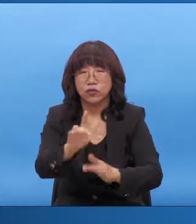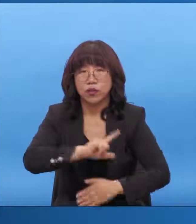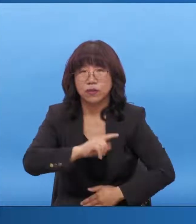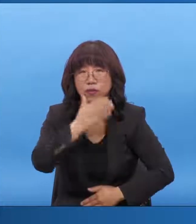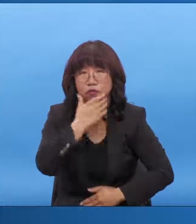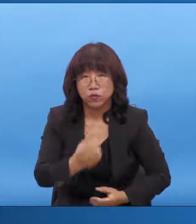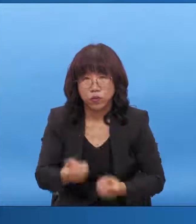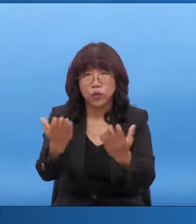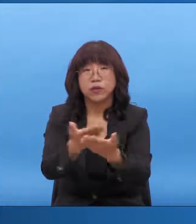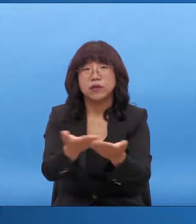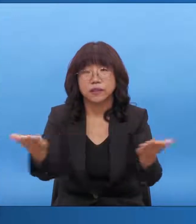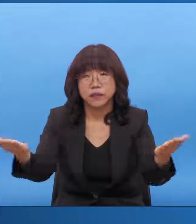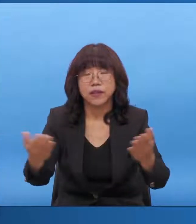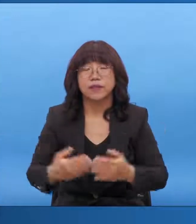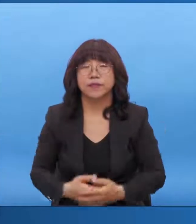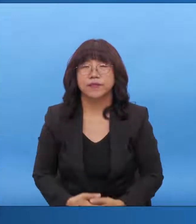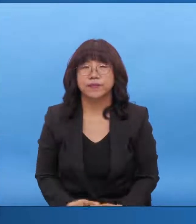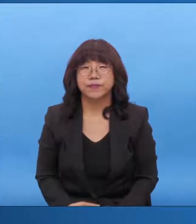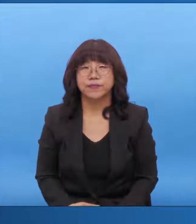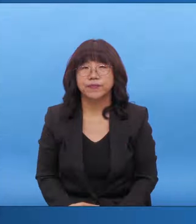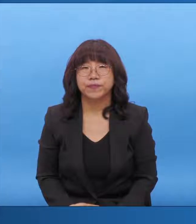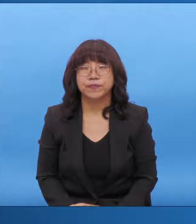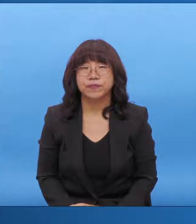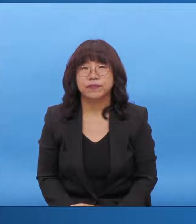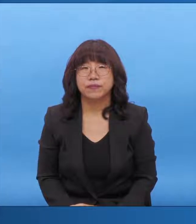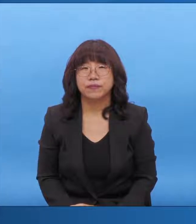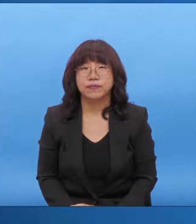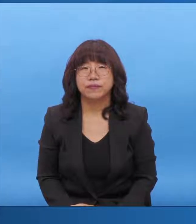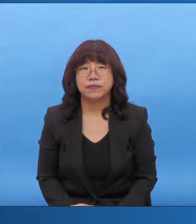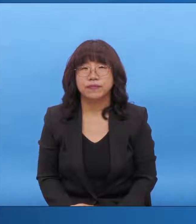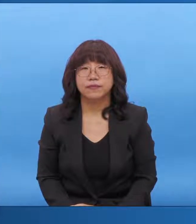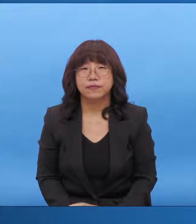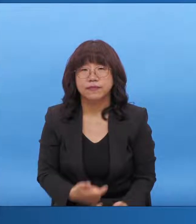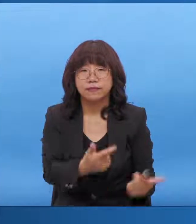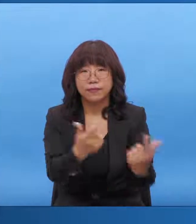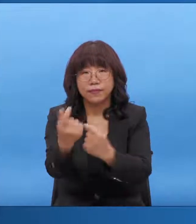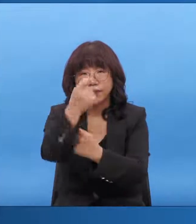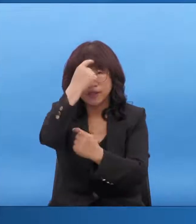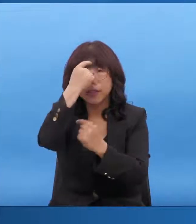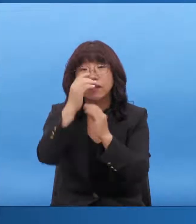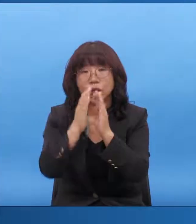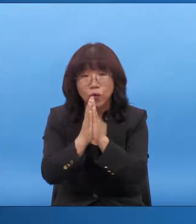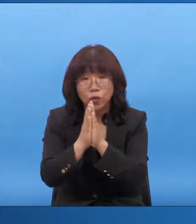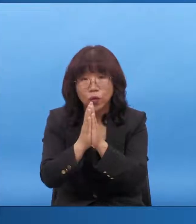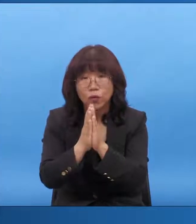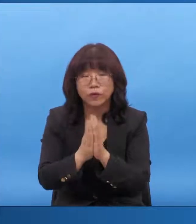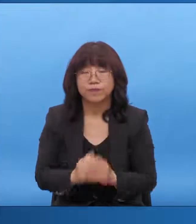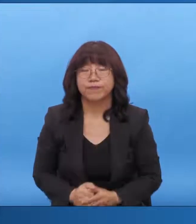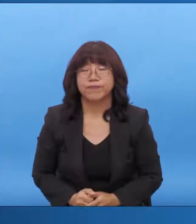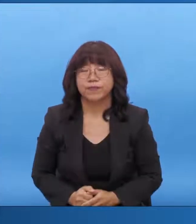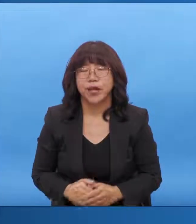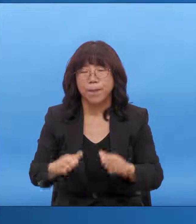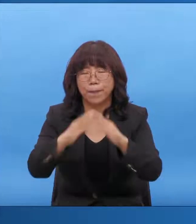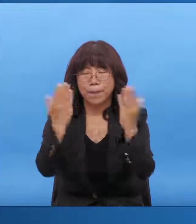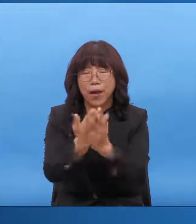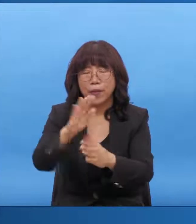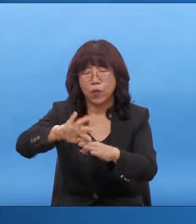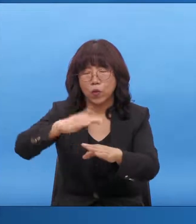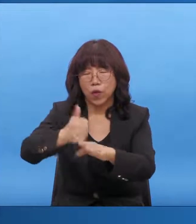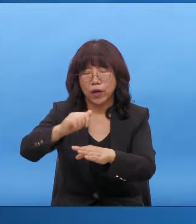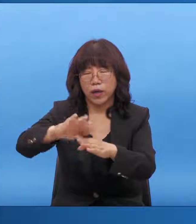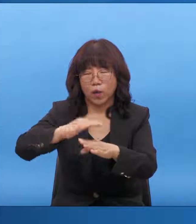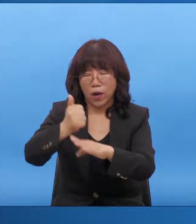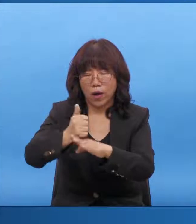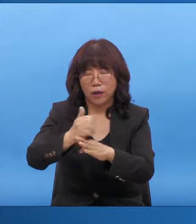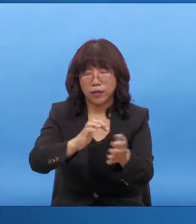bless all of you that the works that block disasters within this nation will take place through you. 기도하겠습니다. Let's pray. 만왕의 왕 되신 주